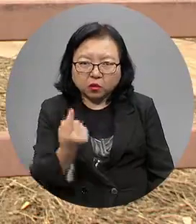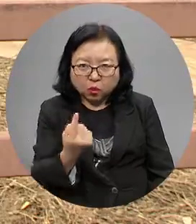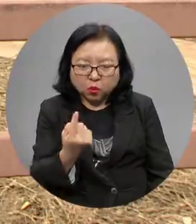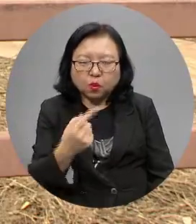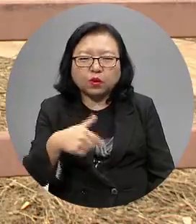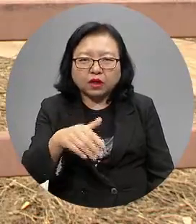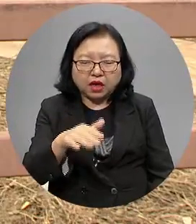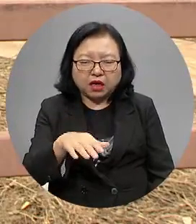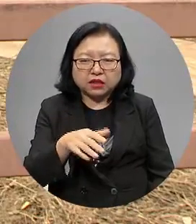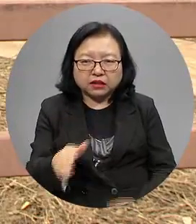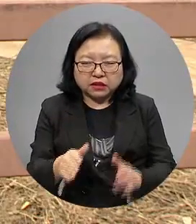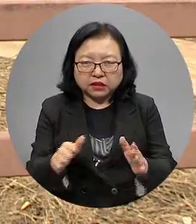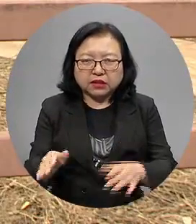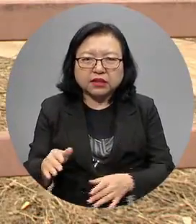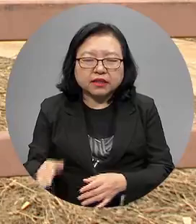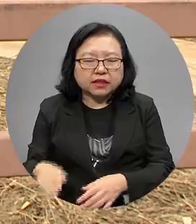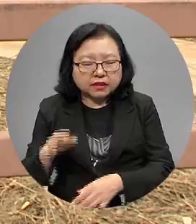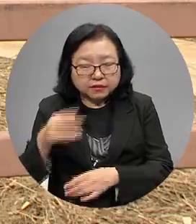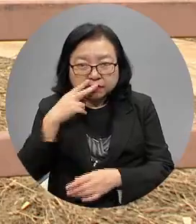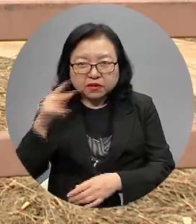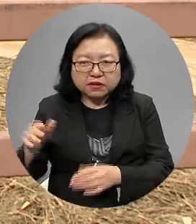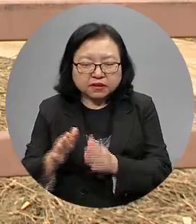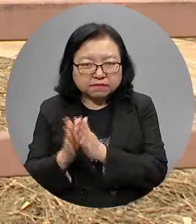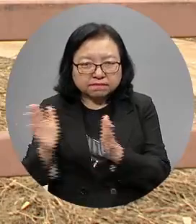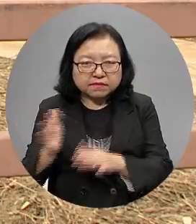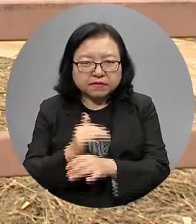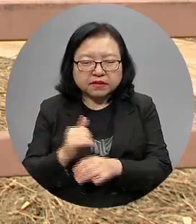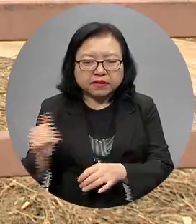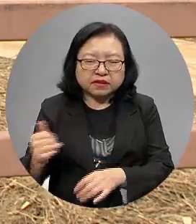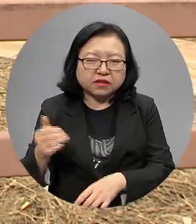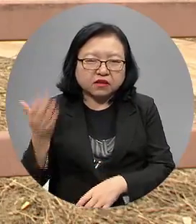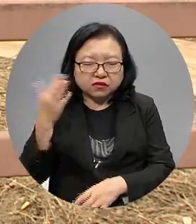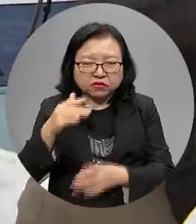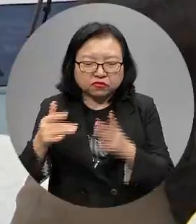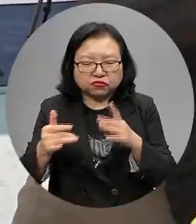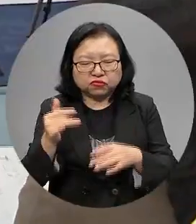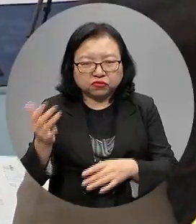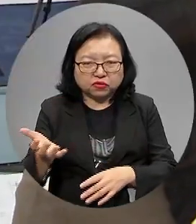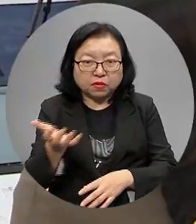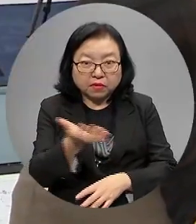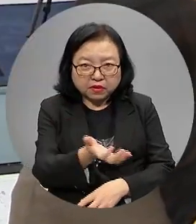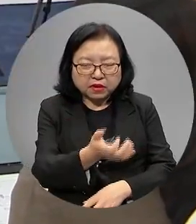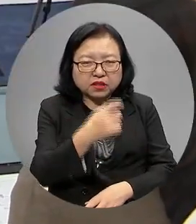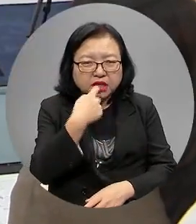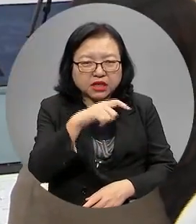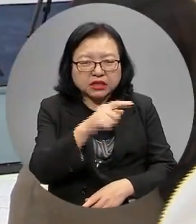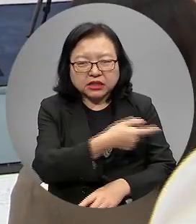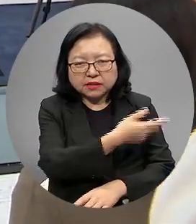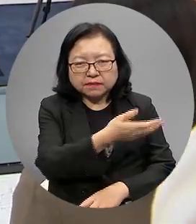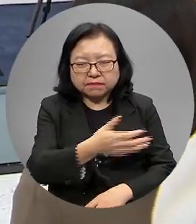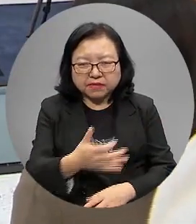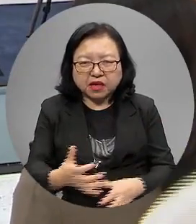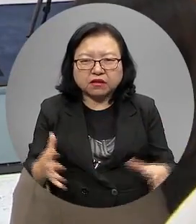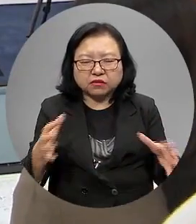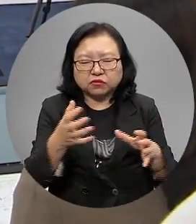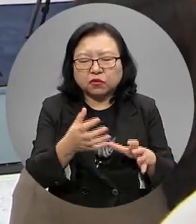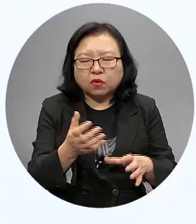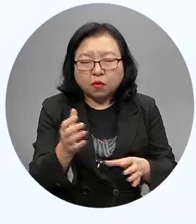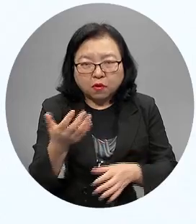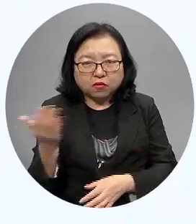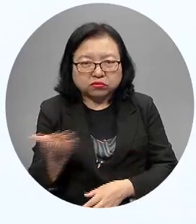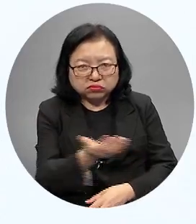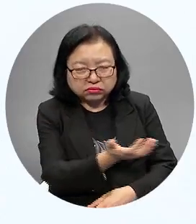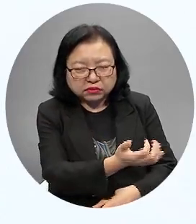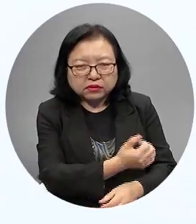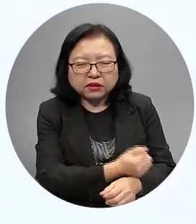미호강은 진천과 청주 등 충북 중부권을 지나 금강으로 흘러갑니다. 충청북도가 추진단을 만들어 이